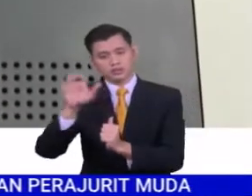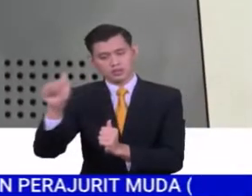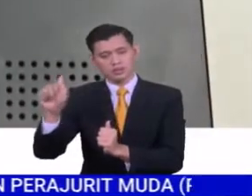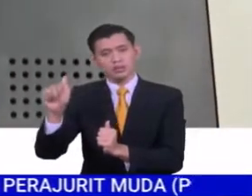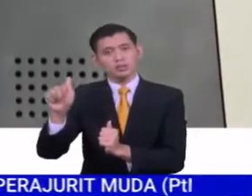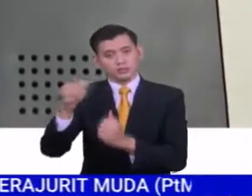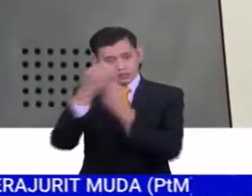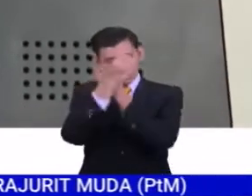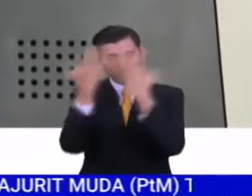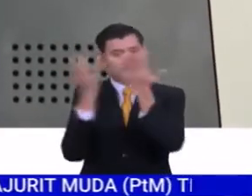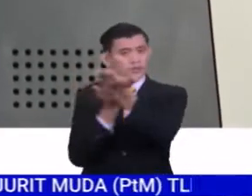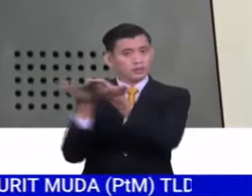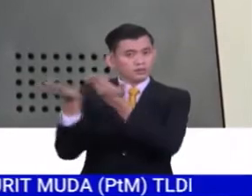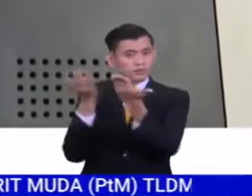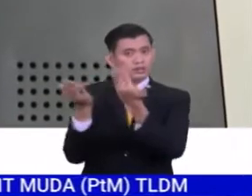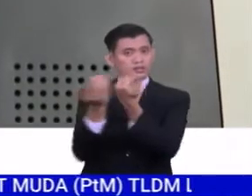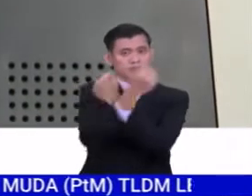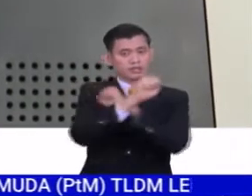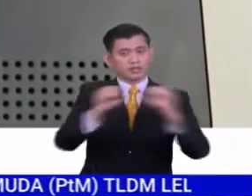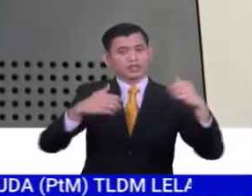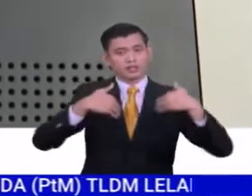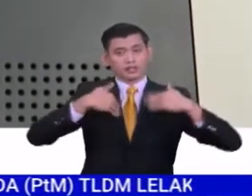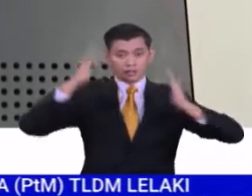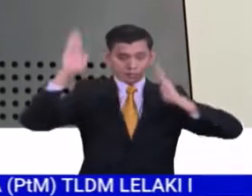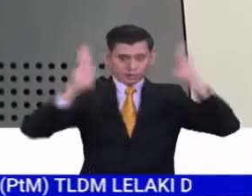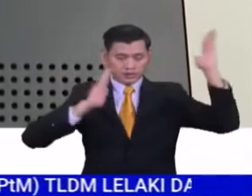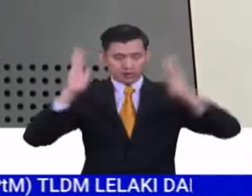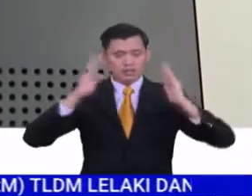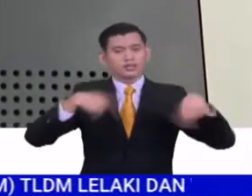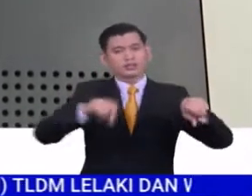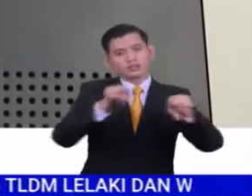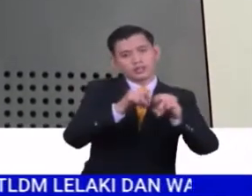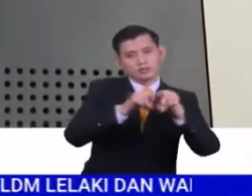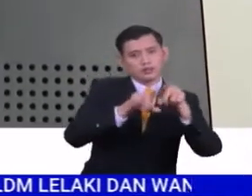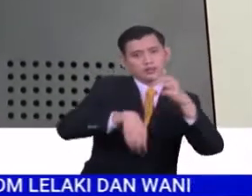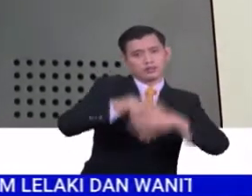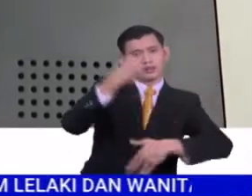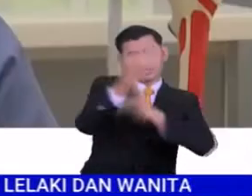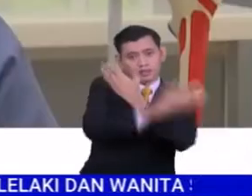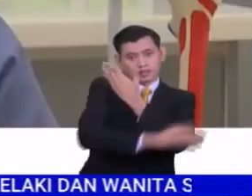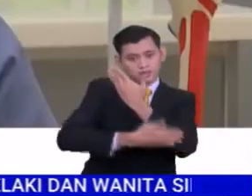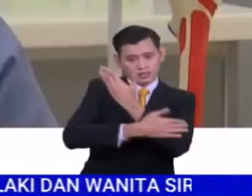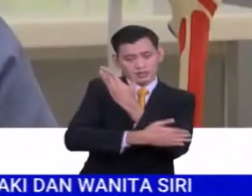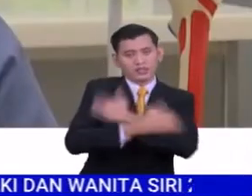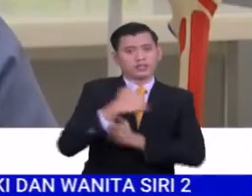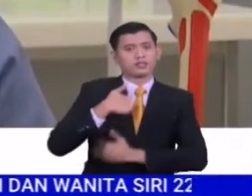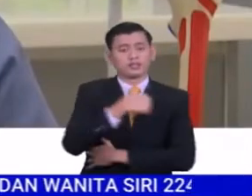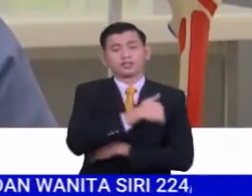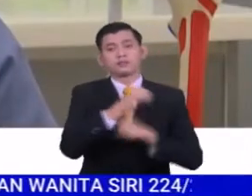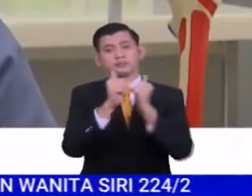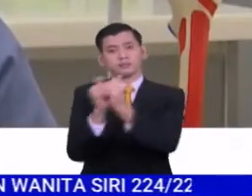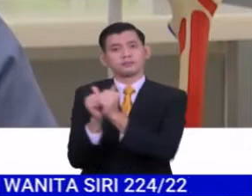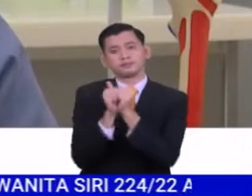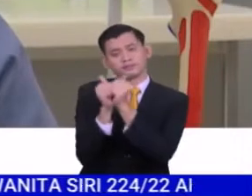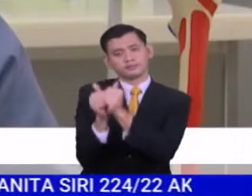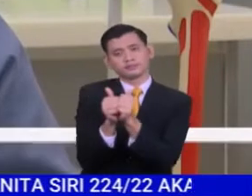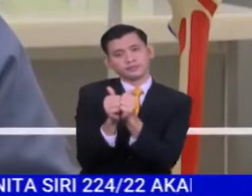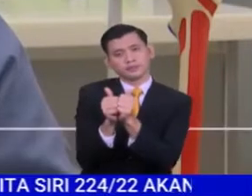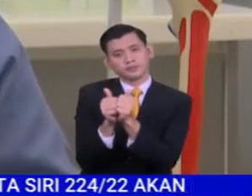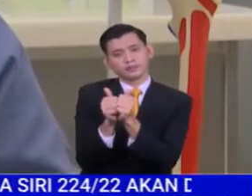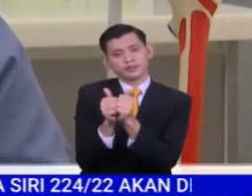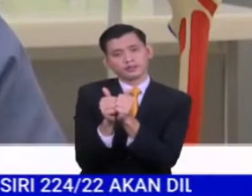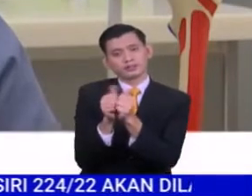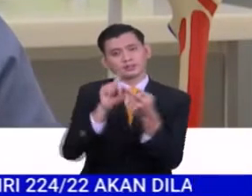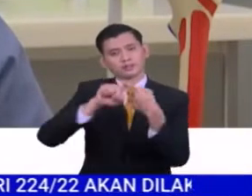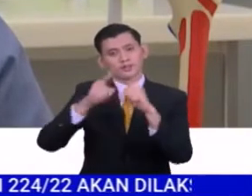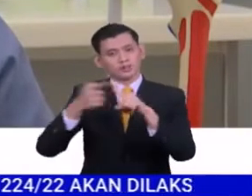memaklumkan fasiliti-fasiliti sedia ada di Malaysia setanding dengan negara-negara lain. Kita bersama-sama dengan